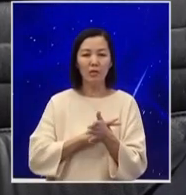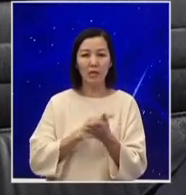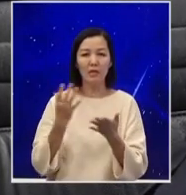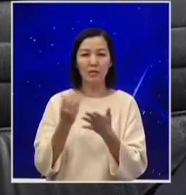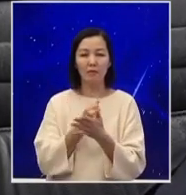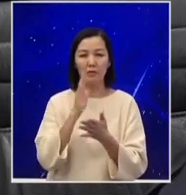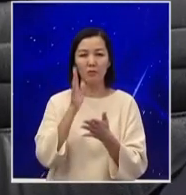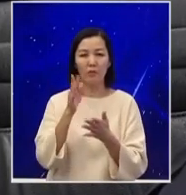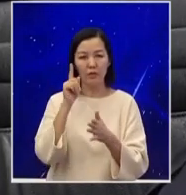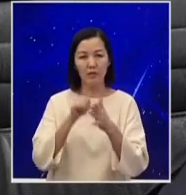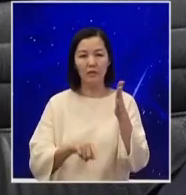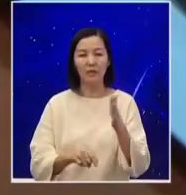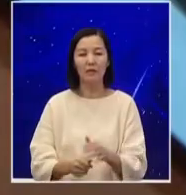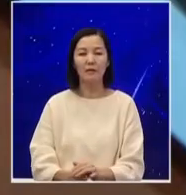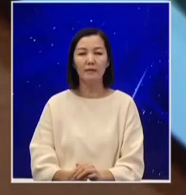жемісті